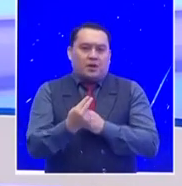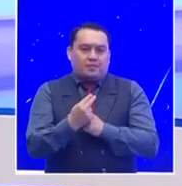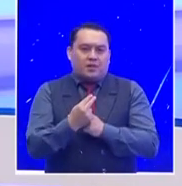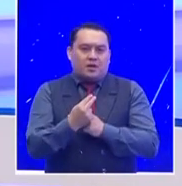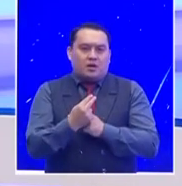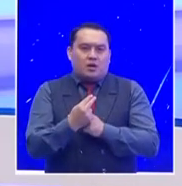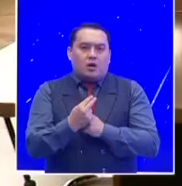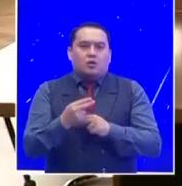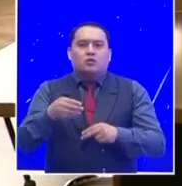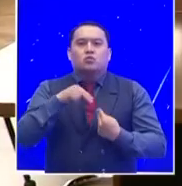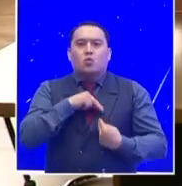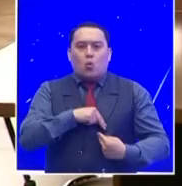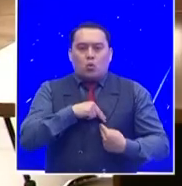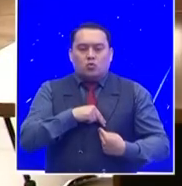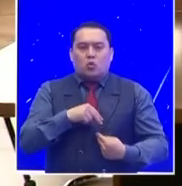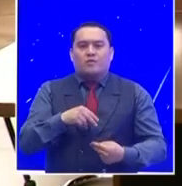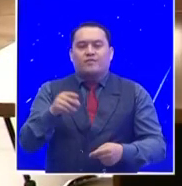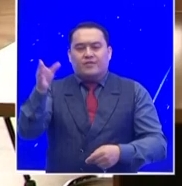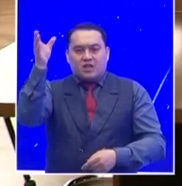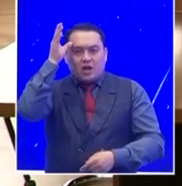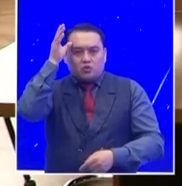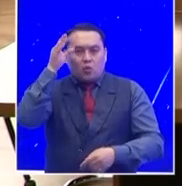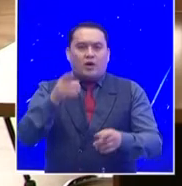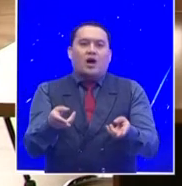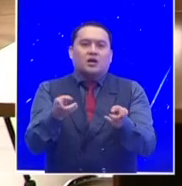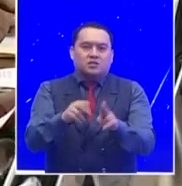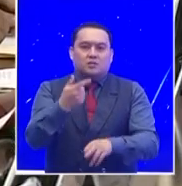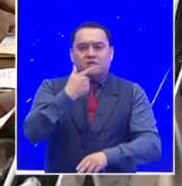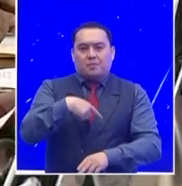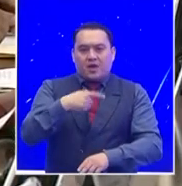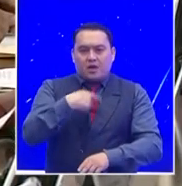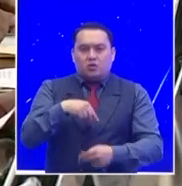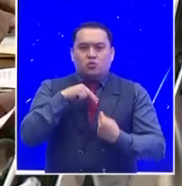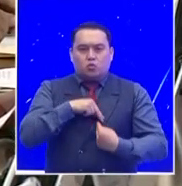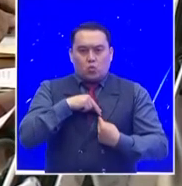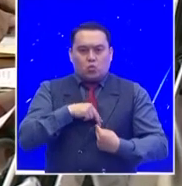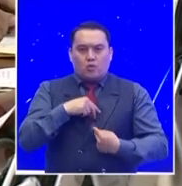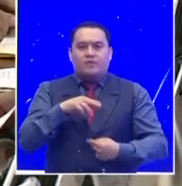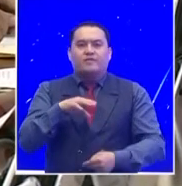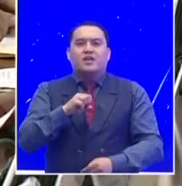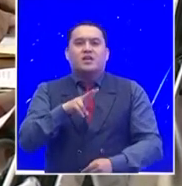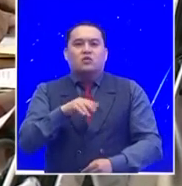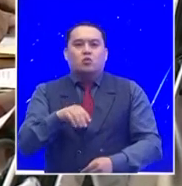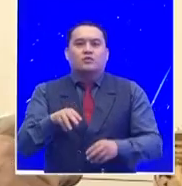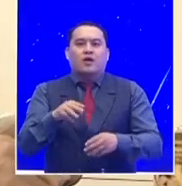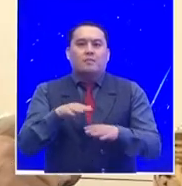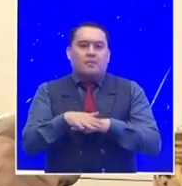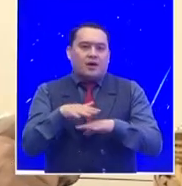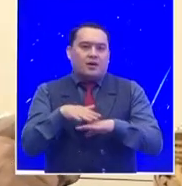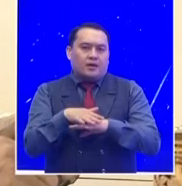перипатетизма. Помимо научных трудов о философии, ученый оставил после себя целое наследие трудов.